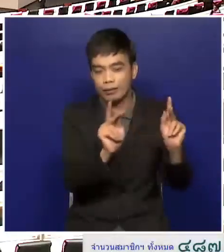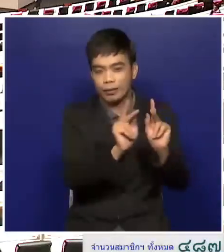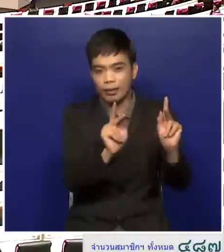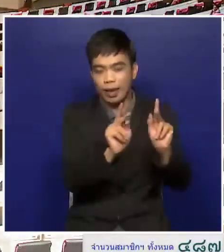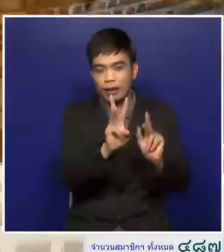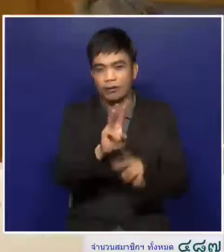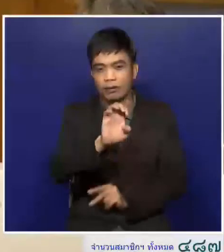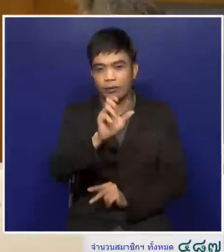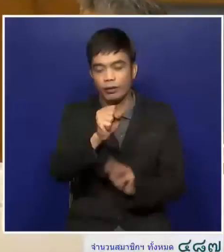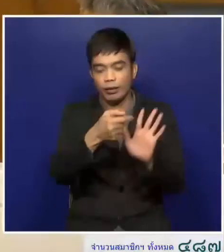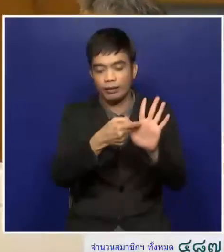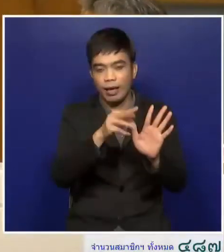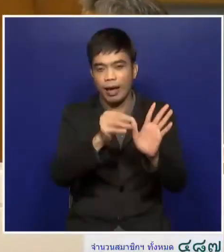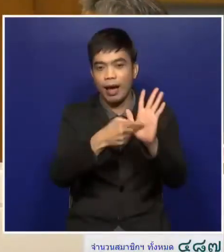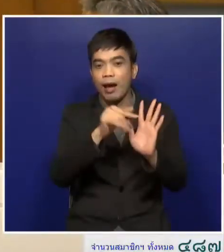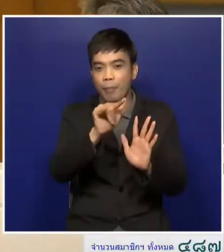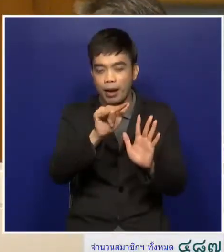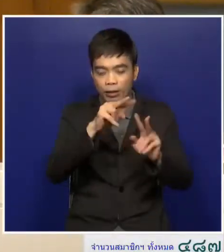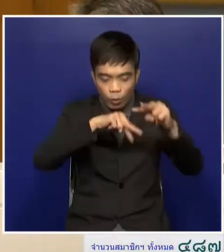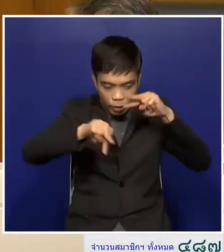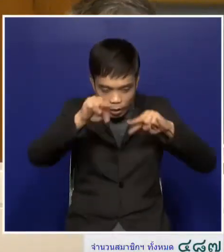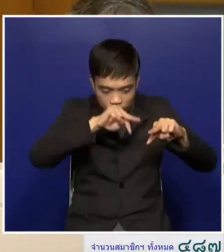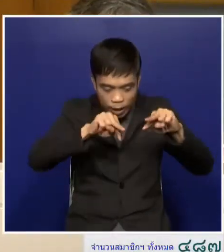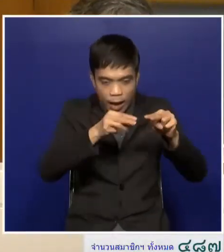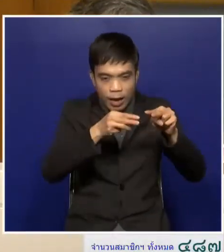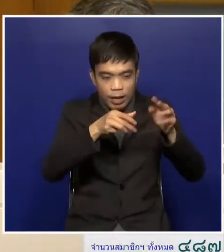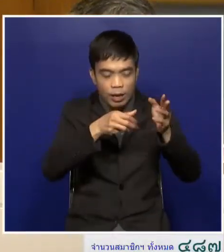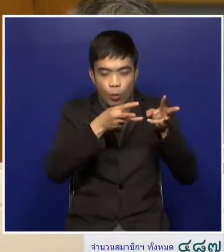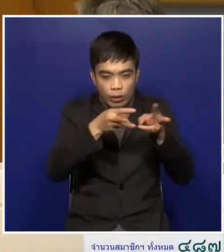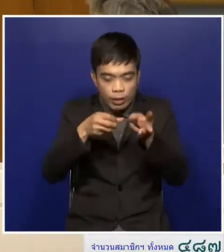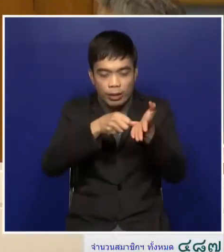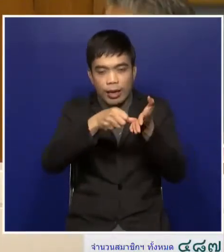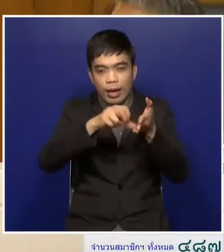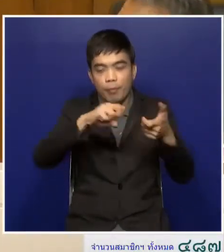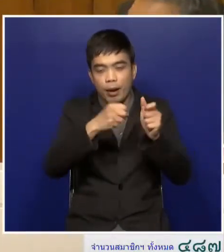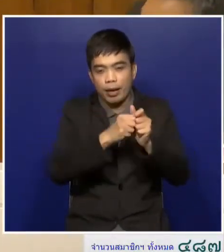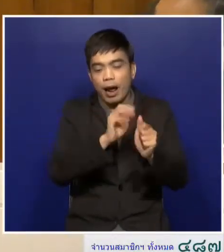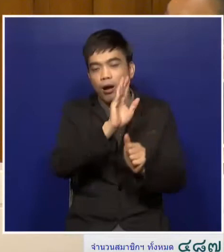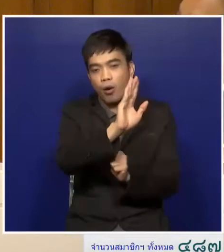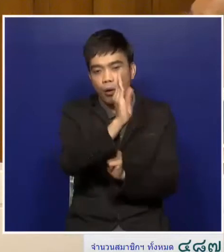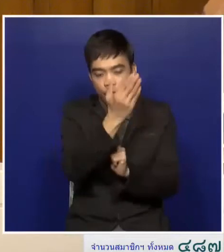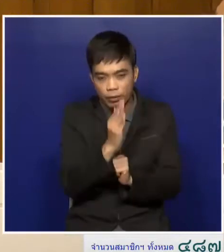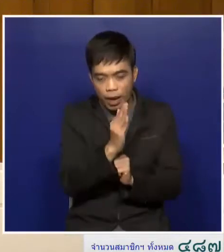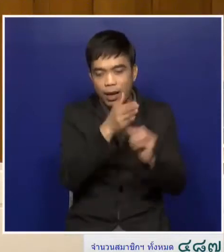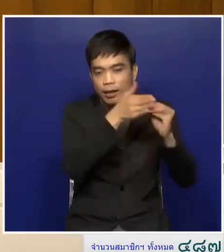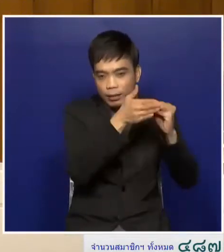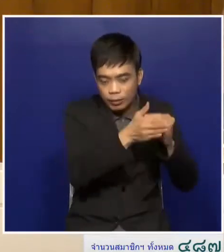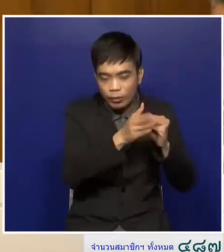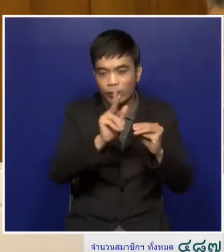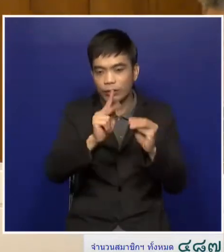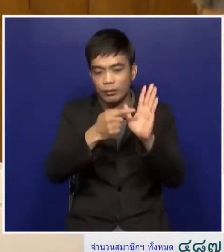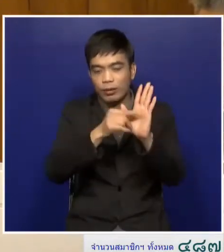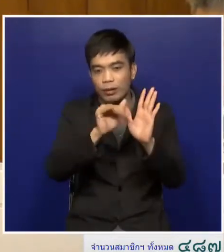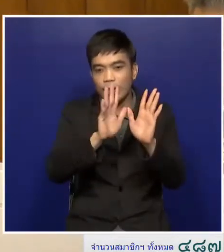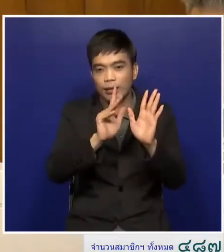วิสามัน พิจารณา ศึกษาาแวทาง การแก้ปัญหาเกี่วกับการใช้กญชา กัชง และกท่อมอย่เป็ระบบร